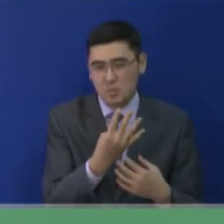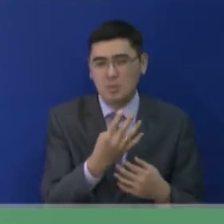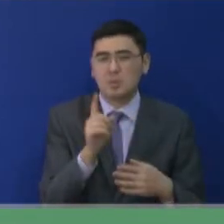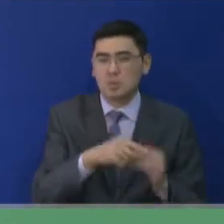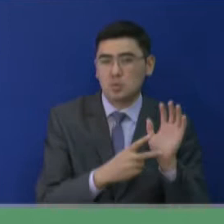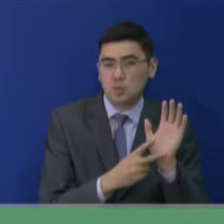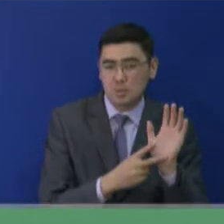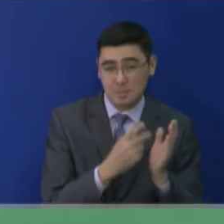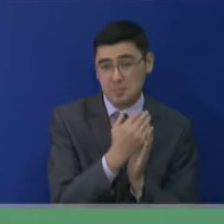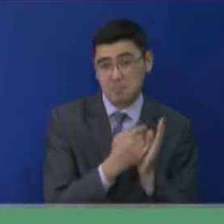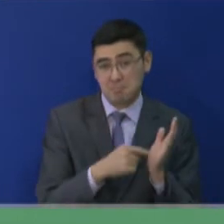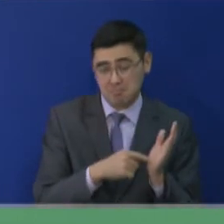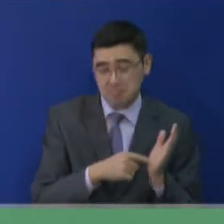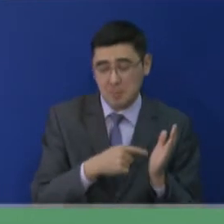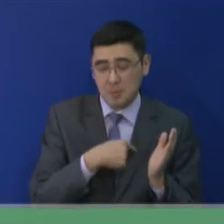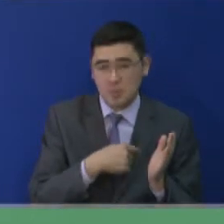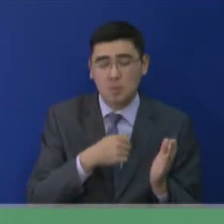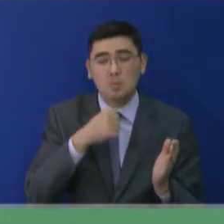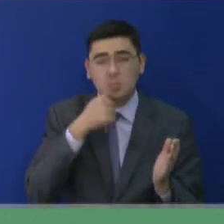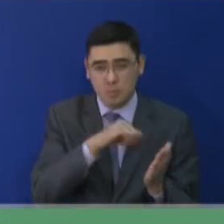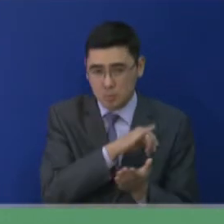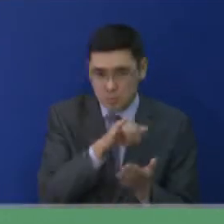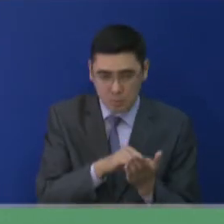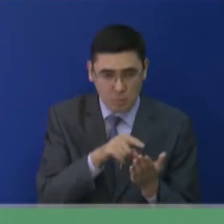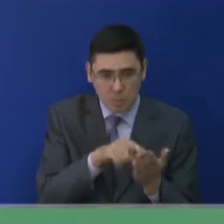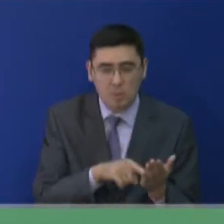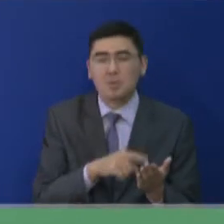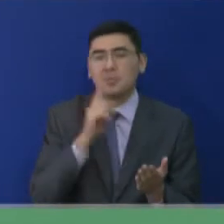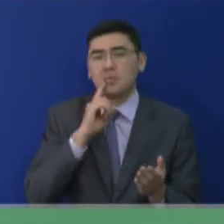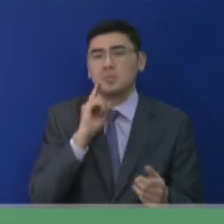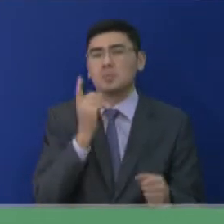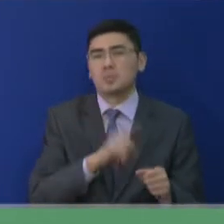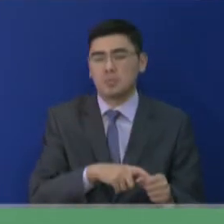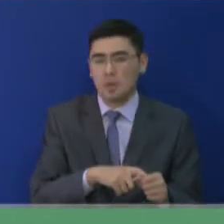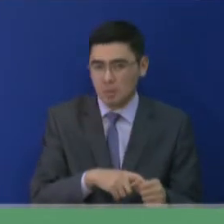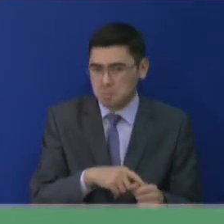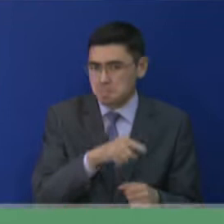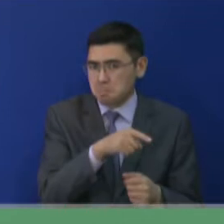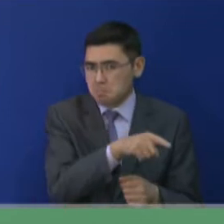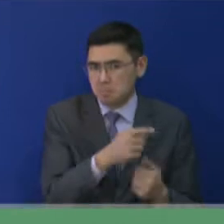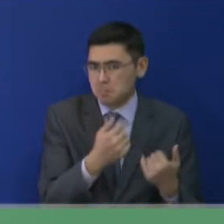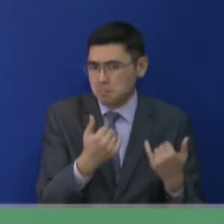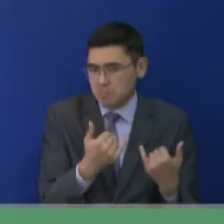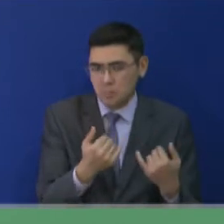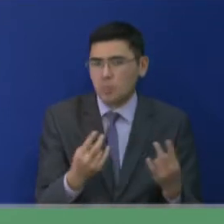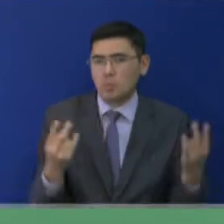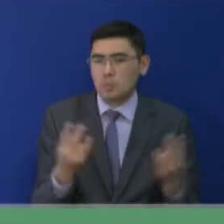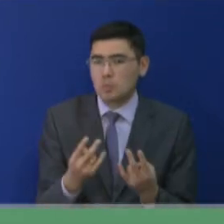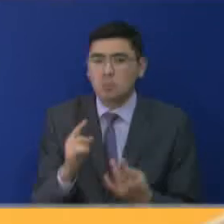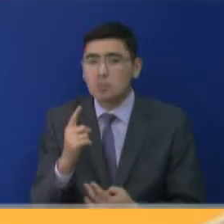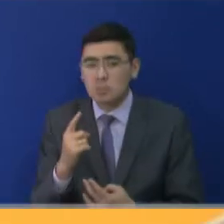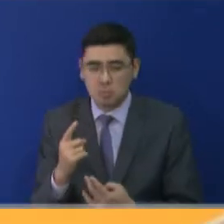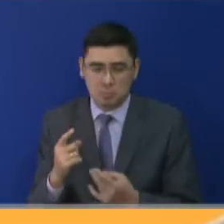бар екен. Яғни сол арқылы бір айға уақытша мәртебе алуға болады. Менің ойымша, бұл қызмет қазіргідей пандемия жағдайында өте